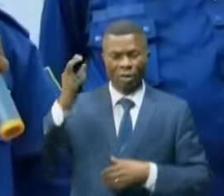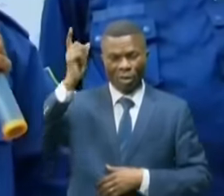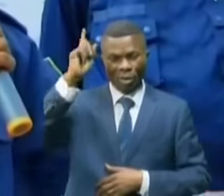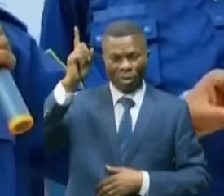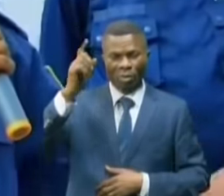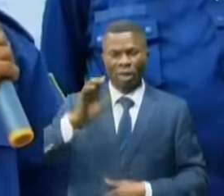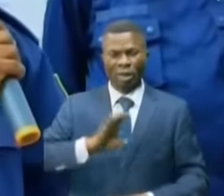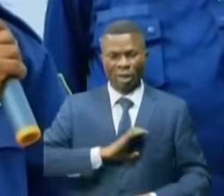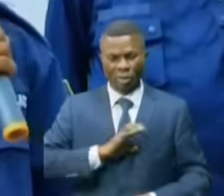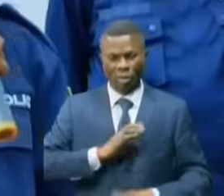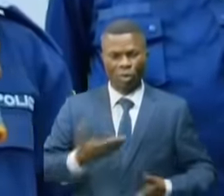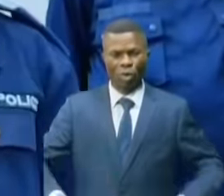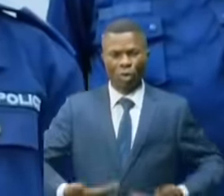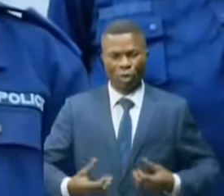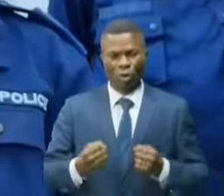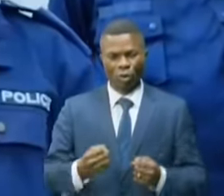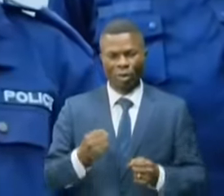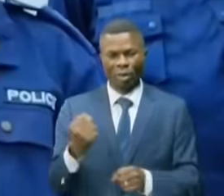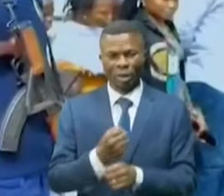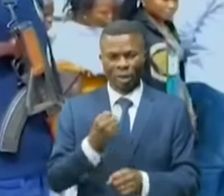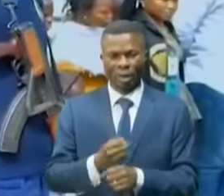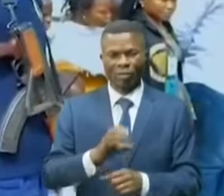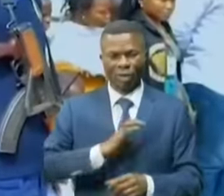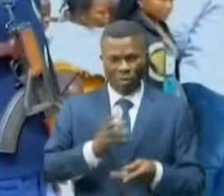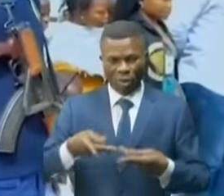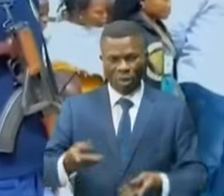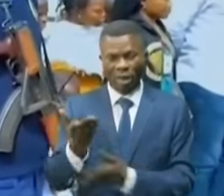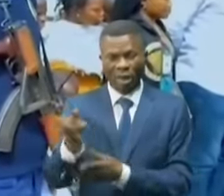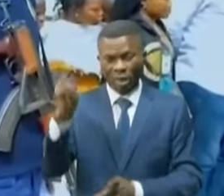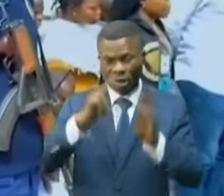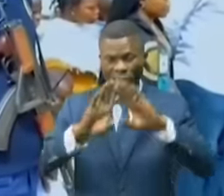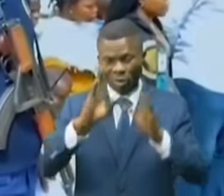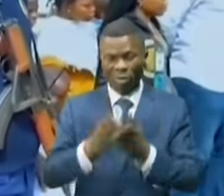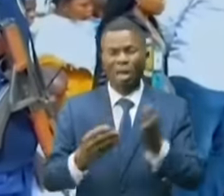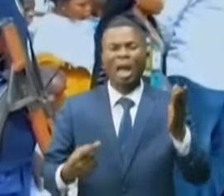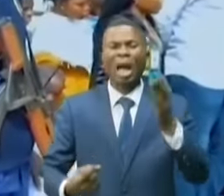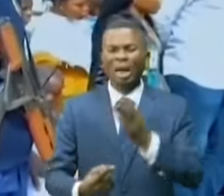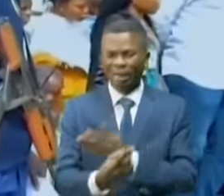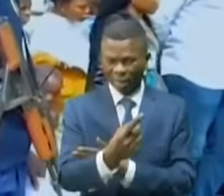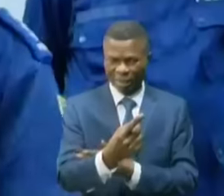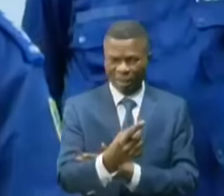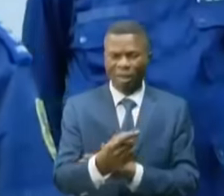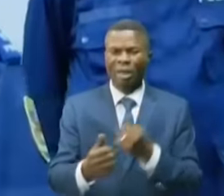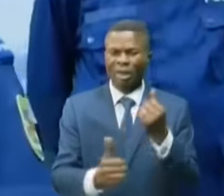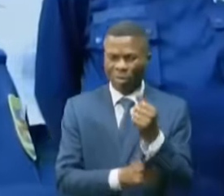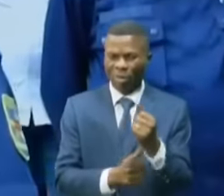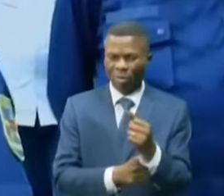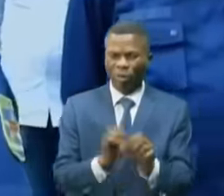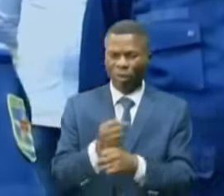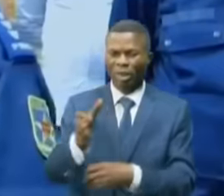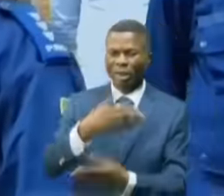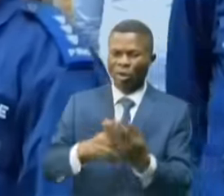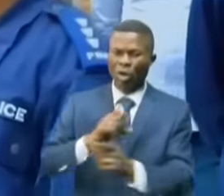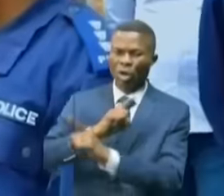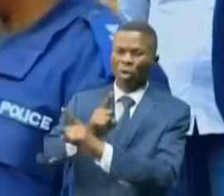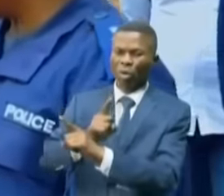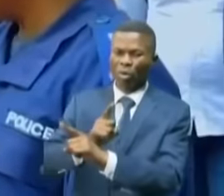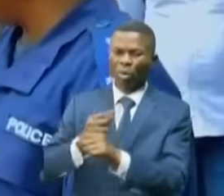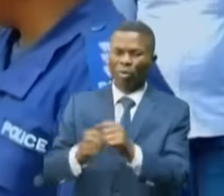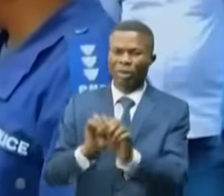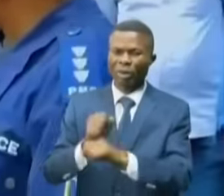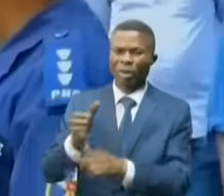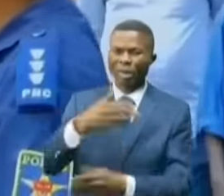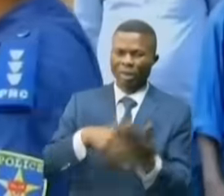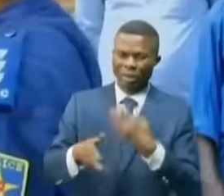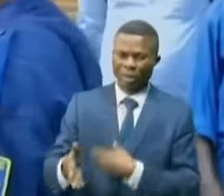principal, Mbuiko Labosco, qui appelle la population à la dénonciation et à la vigilance pour barrer la route aux fauteurs des troubles.